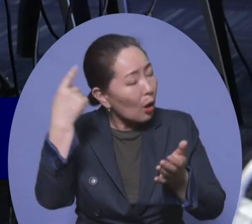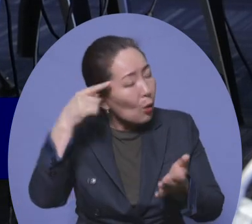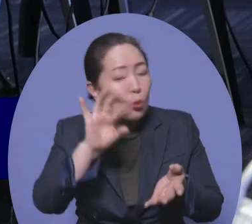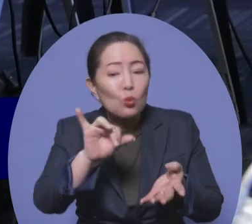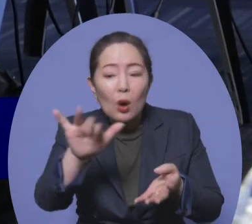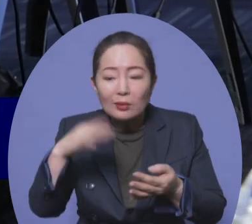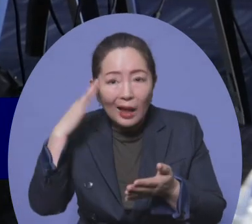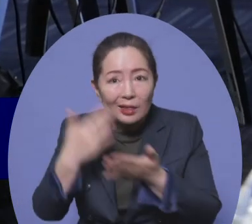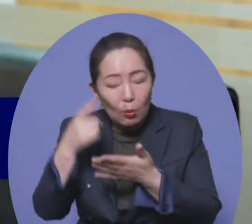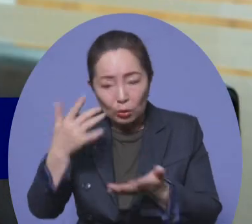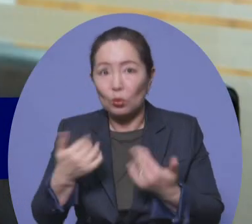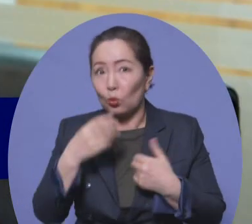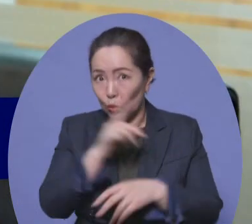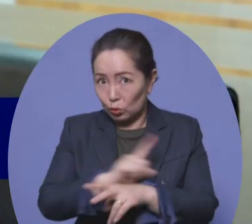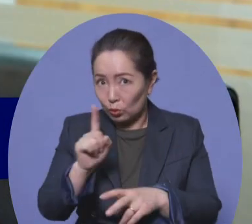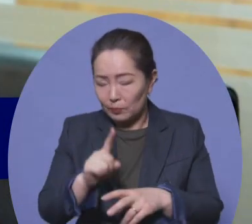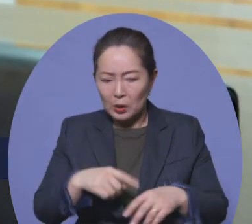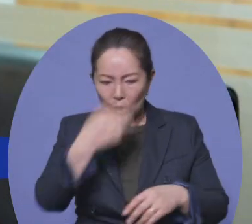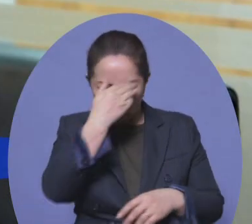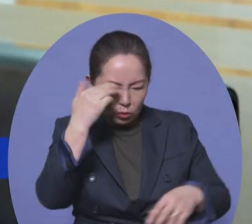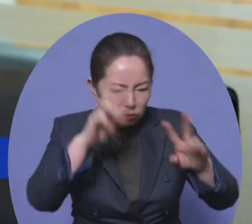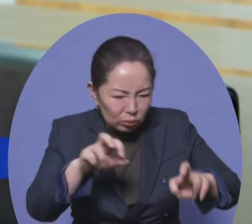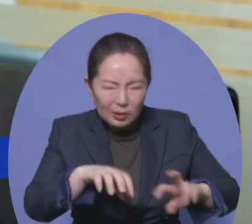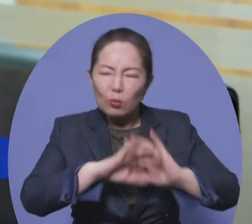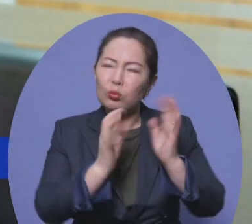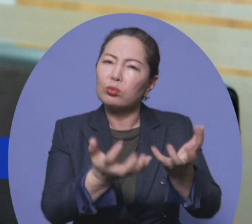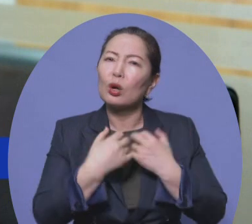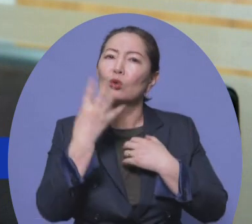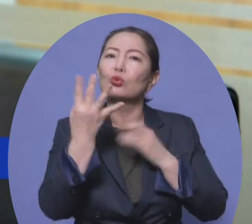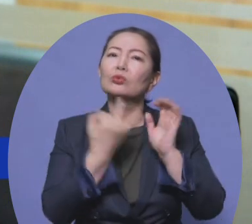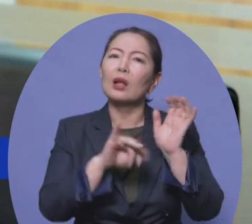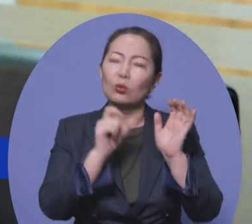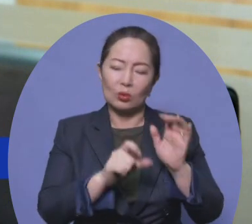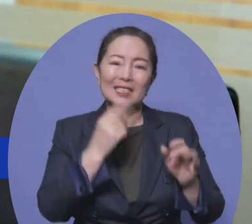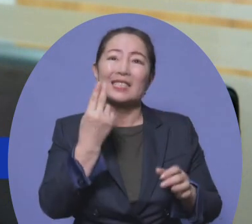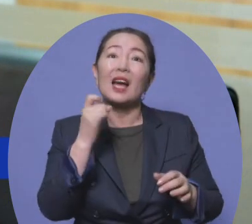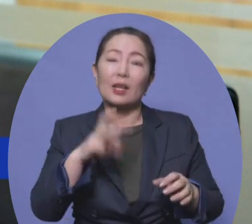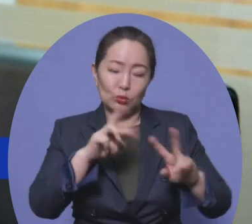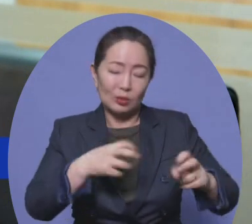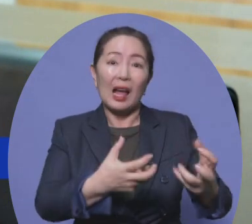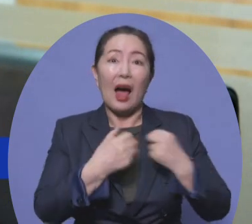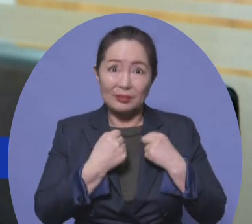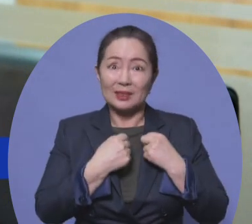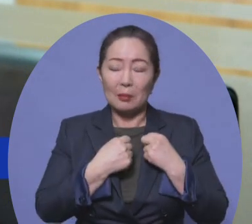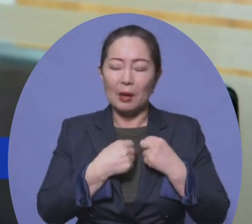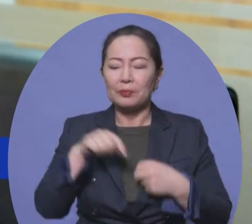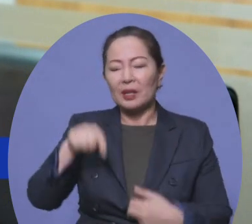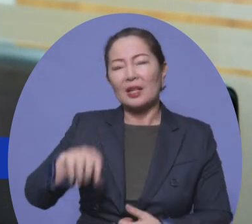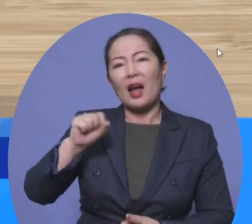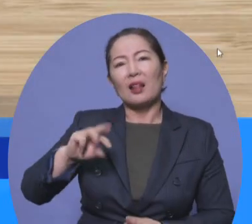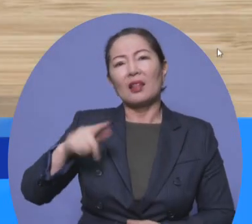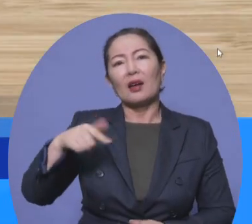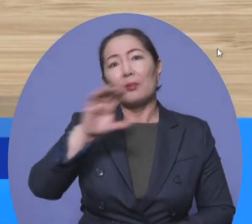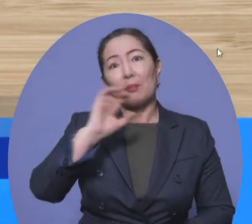судалгааны үр дүн байсан юм. Туршилтын судалгаач 470 орчим хүнээс цахимаар судалгаа авч үзсэн. За тэгэхэд авлигалтад тэмцэх